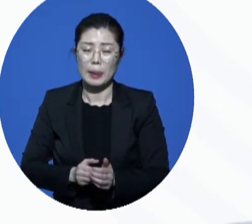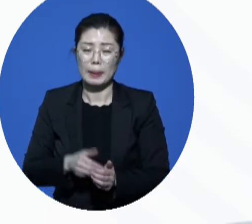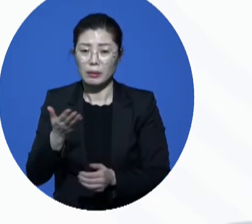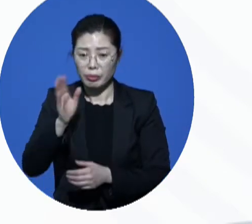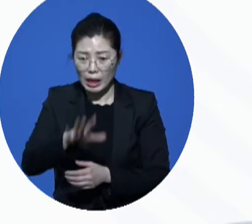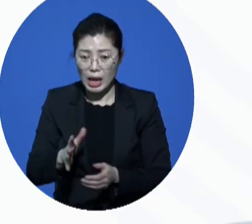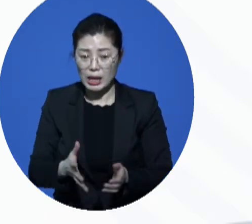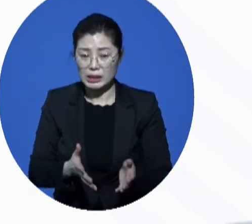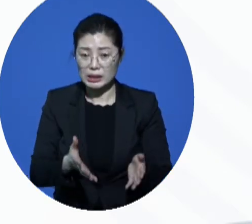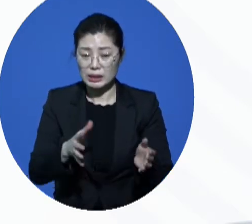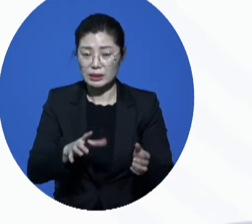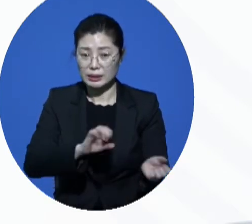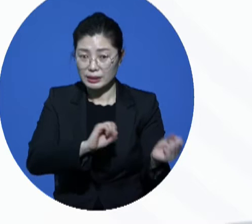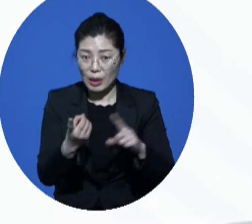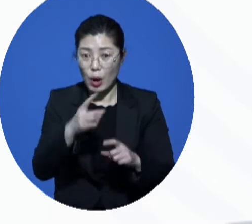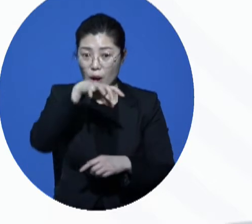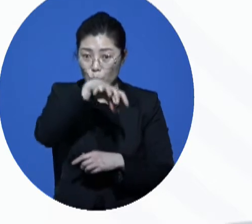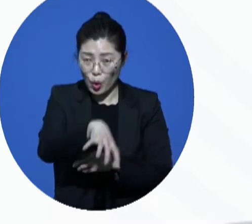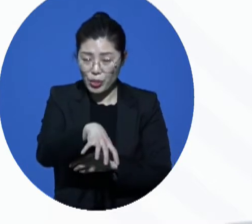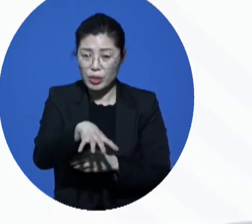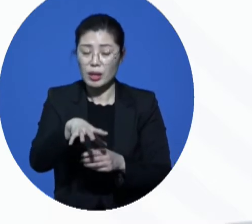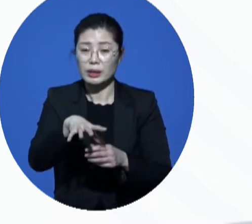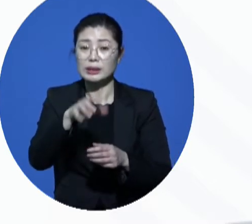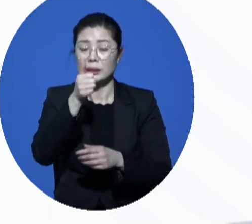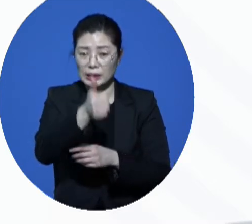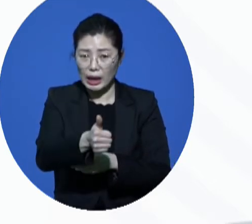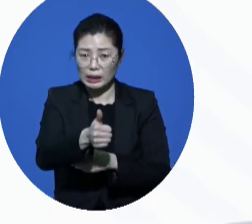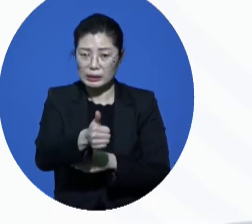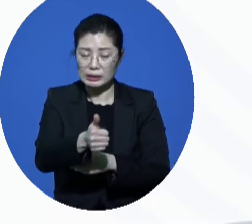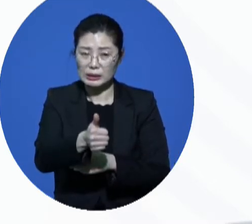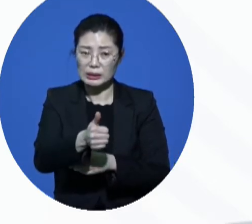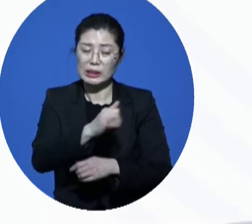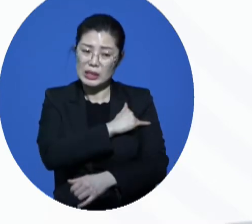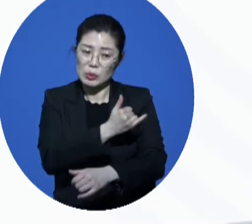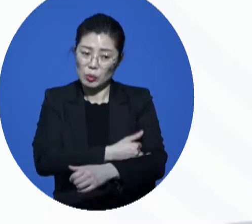원장이 거주인들에게 제공하기도 하는 거죠. 이를테면 이런 겁니다.